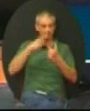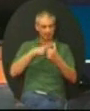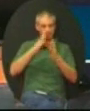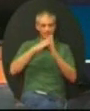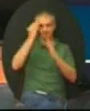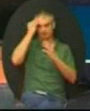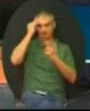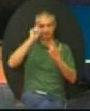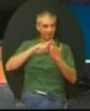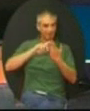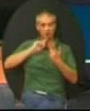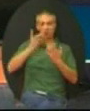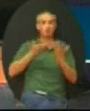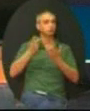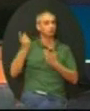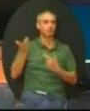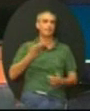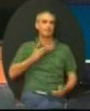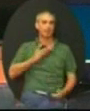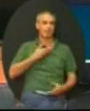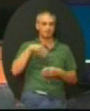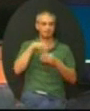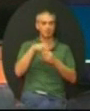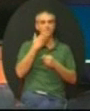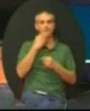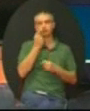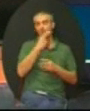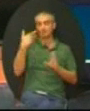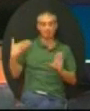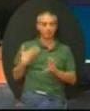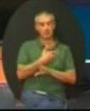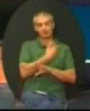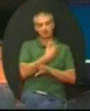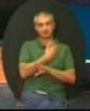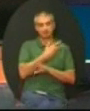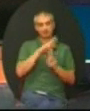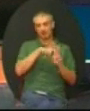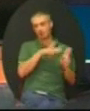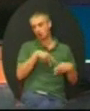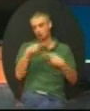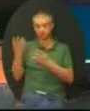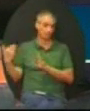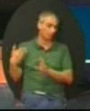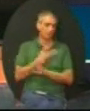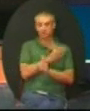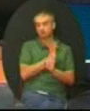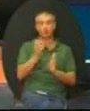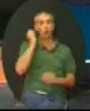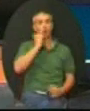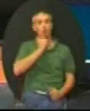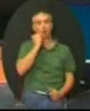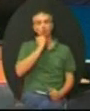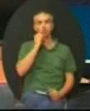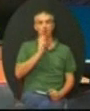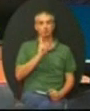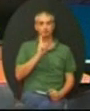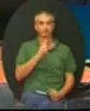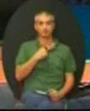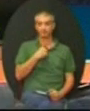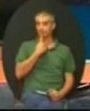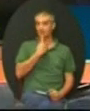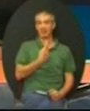הבתי ספר שלהם, כל השירותים שלהם הם מקבלים בתוך ירושלים, הם נכנסים פנימה וחוזרים, נכנסים ויוצאים כל יום. ולכן